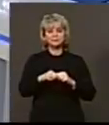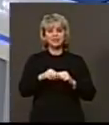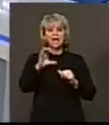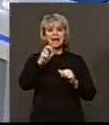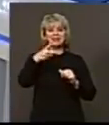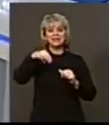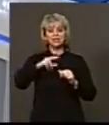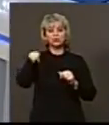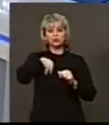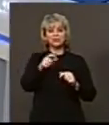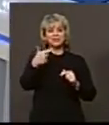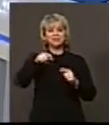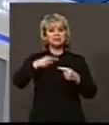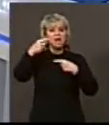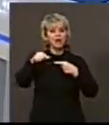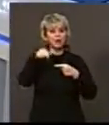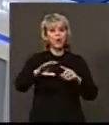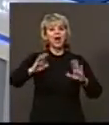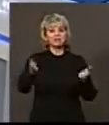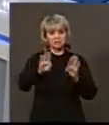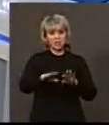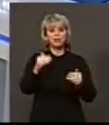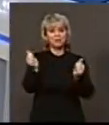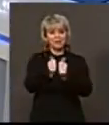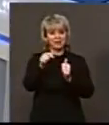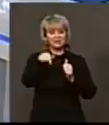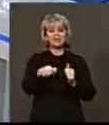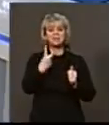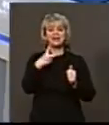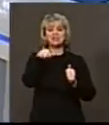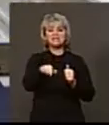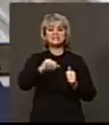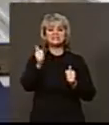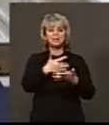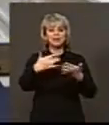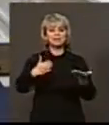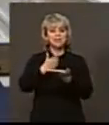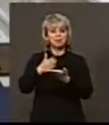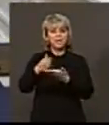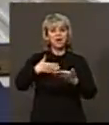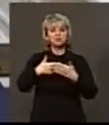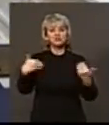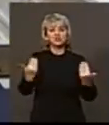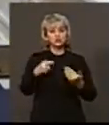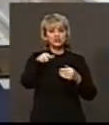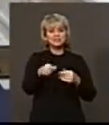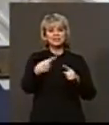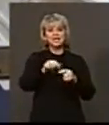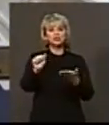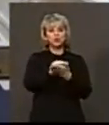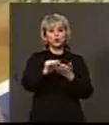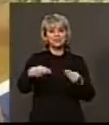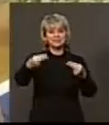Алтай и Дон географически далеко, а в остальном очень близки. И проявляется это в самых разных областях общественной жизни. Для